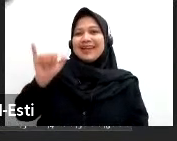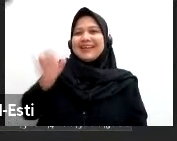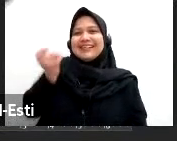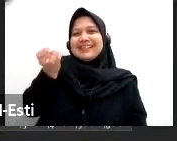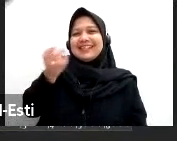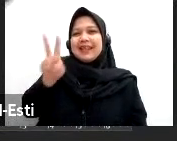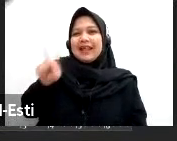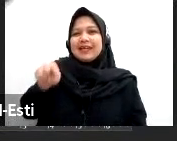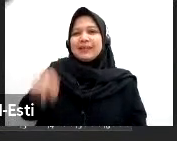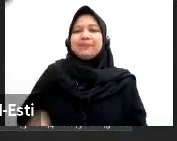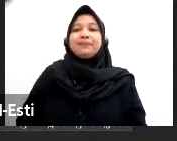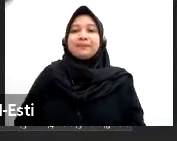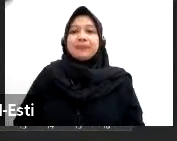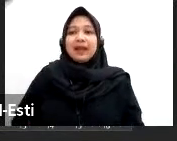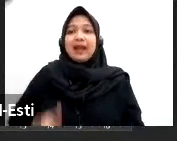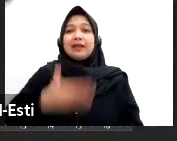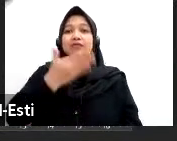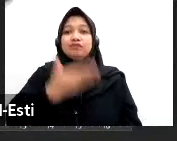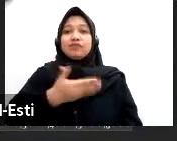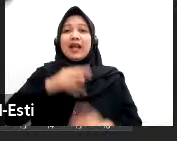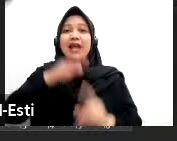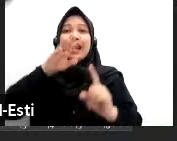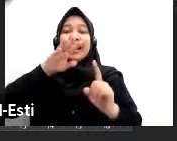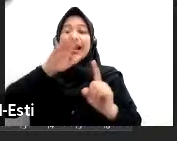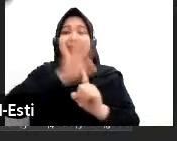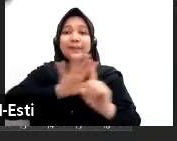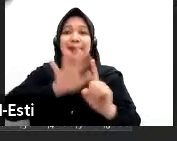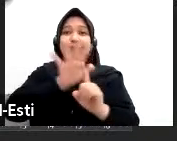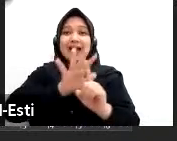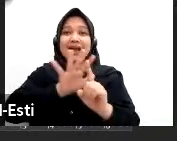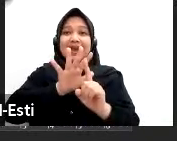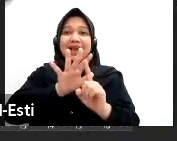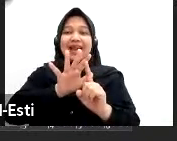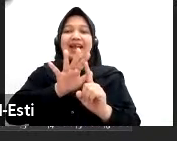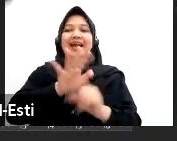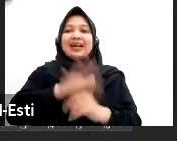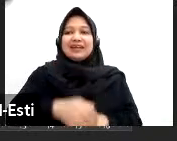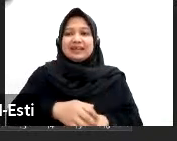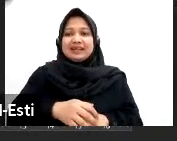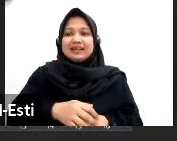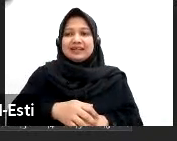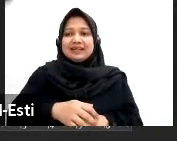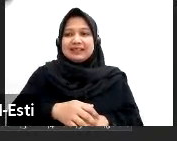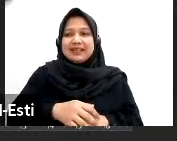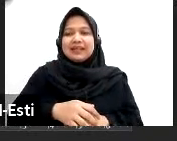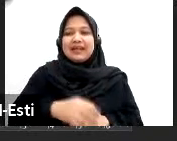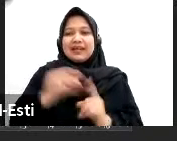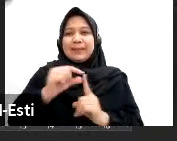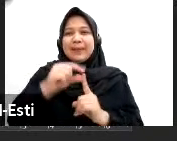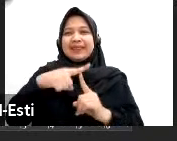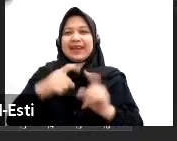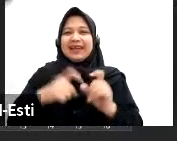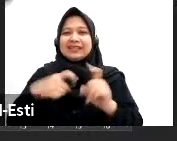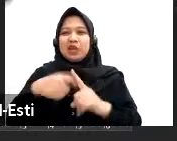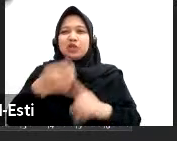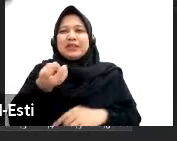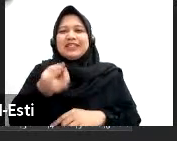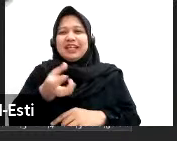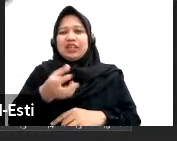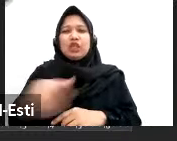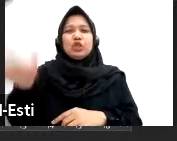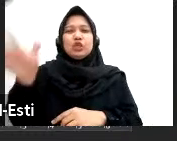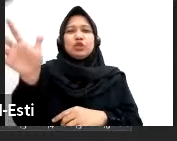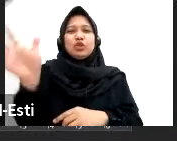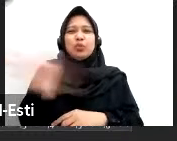ini latar belakangnya Ini tadi sudah saya sampaikan sangat sedikit terbatas tidak ada di seluruh kabupaten